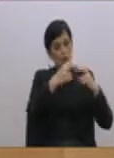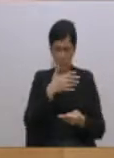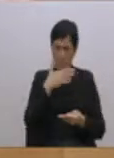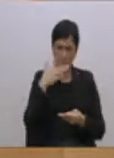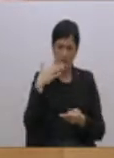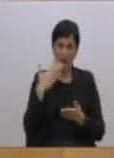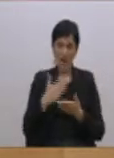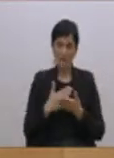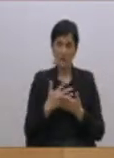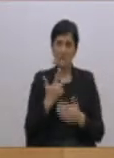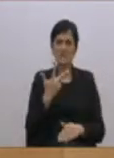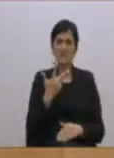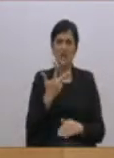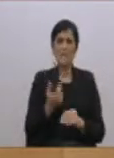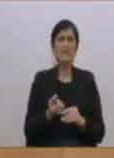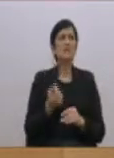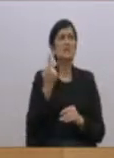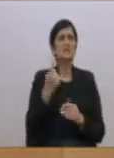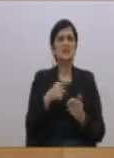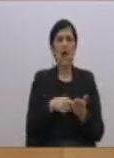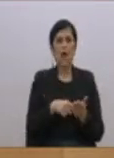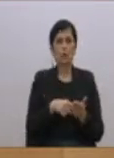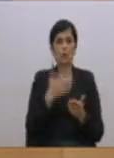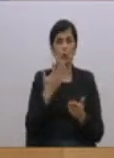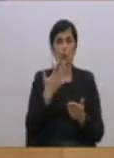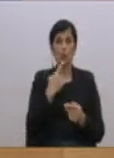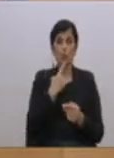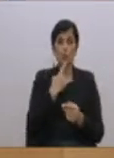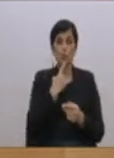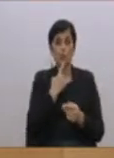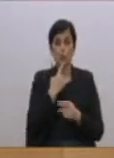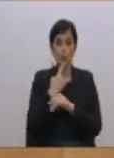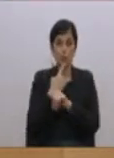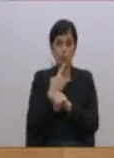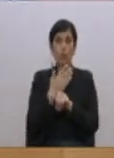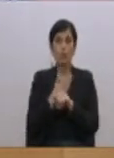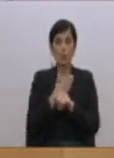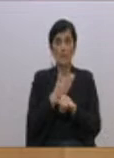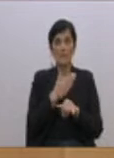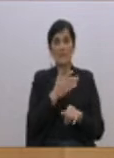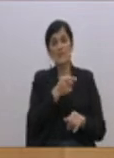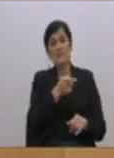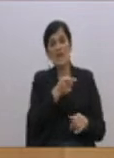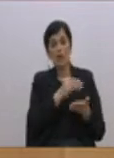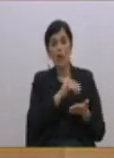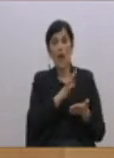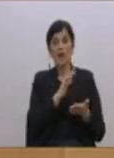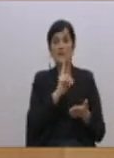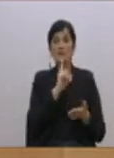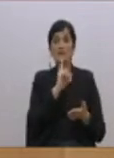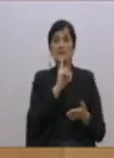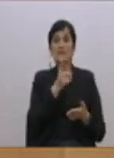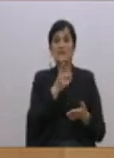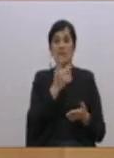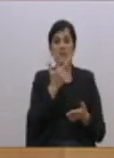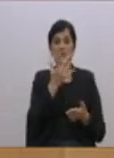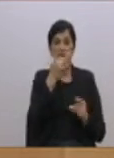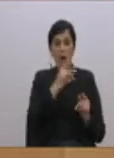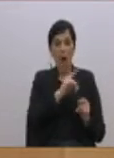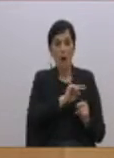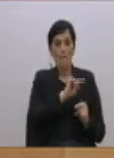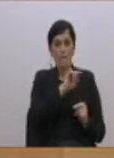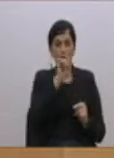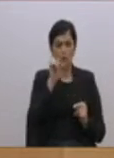და ვისაიდან გაჩნდა იმ გავიგე, რომ თუ ეჭვი აქვს, შეიძლება სწოვას აი გაქვს იარაღი, თუ რაღაც ლოიკა მესწრა. წელს სამჯერ რაღაც